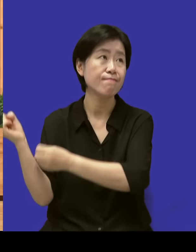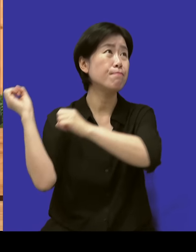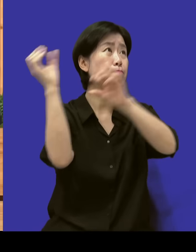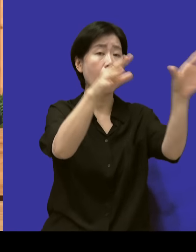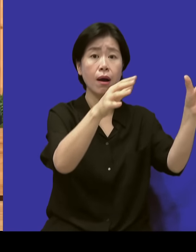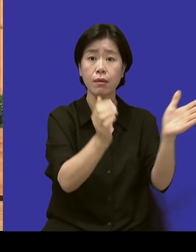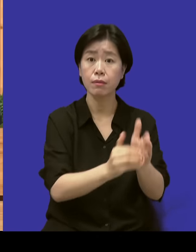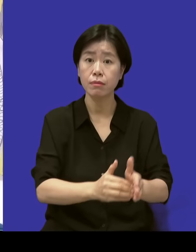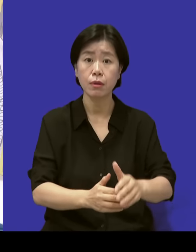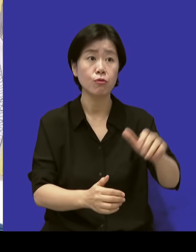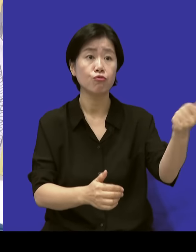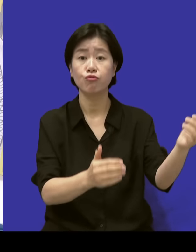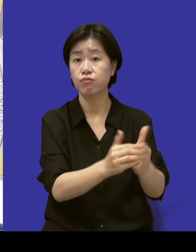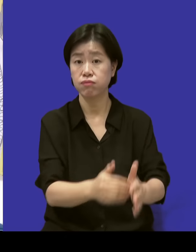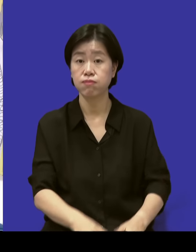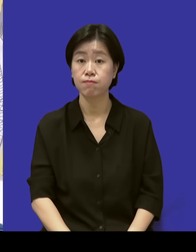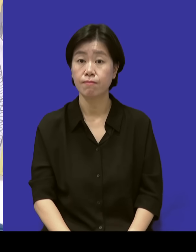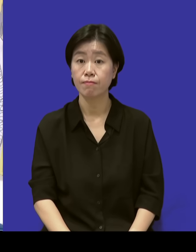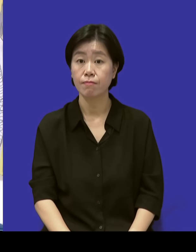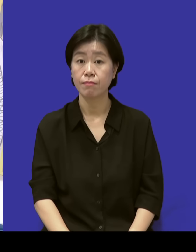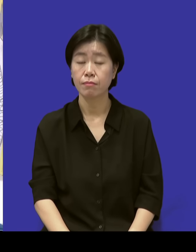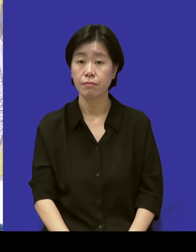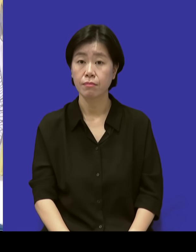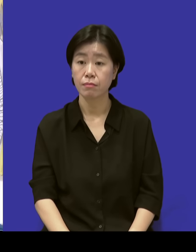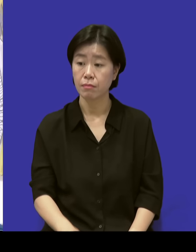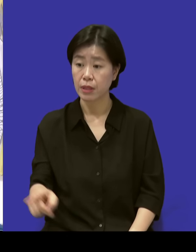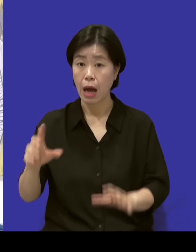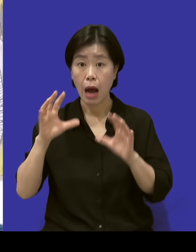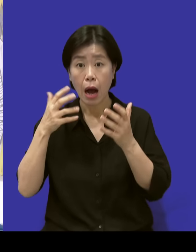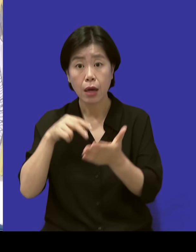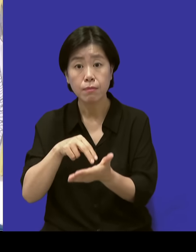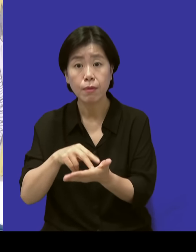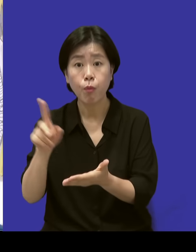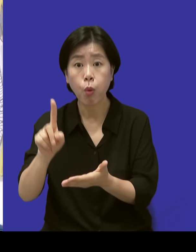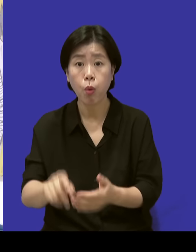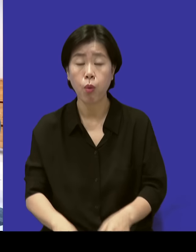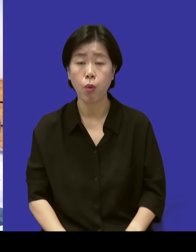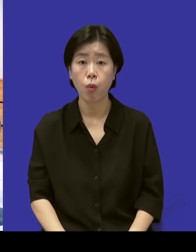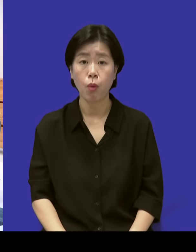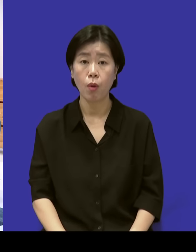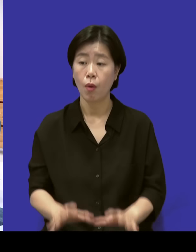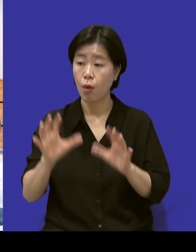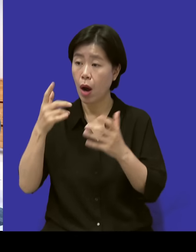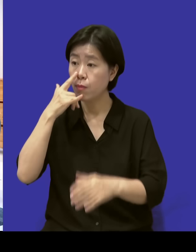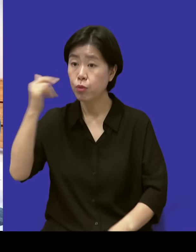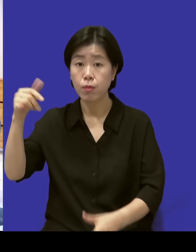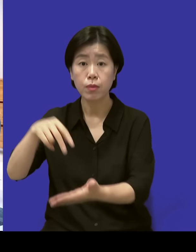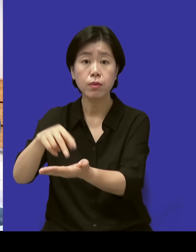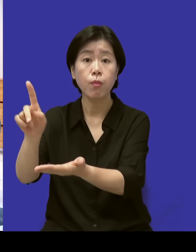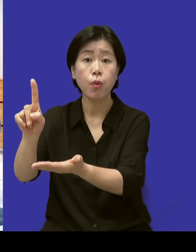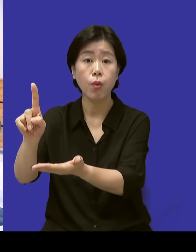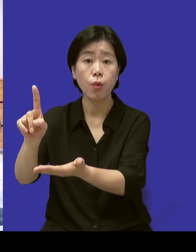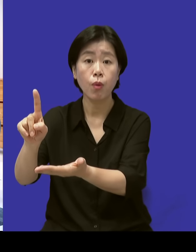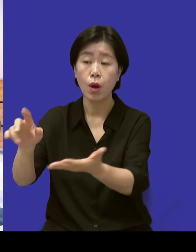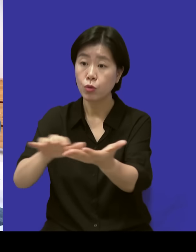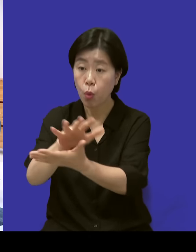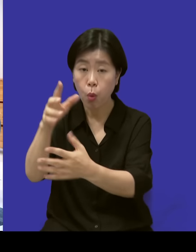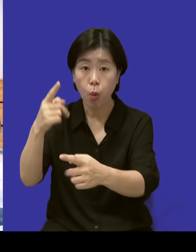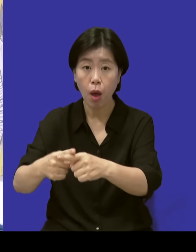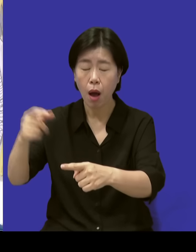그 아이는 자기가 죽을 줄 알고 나왔겠습니까? 그렇죠. 그 부모는 아이가 놀고 있다 갑자기 죽었대.